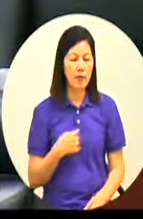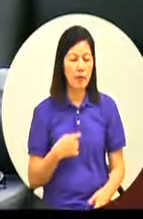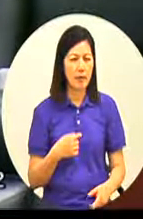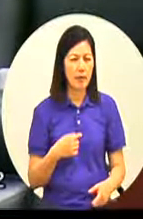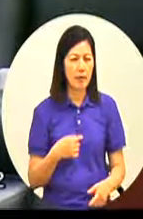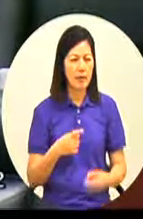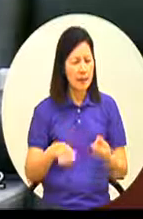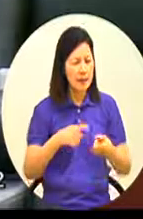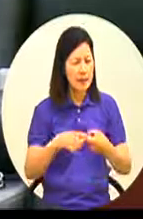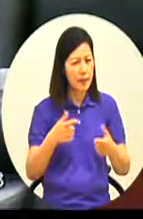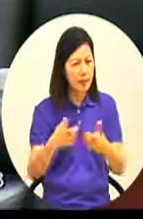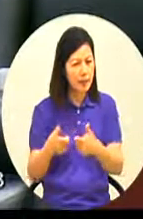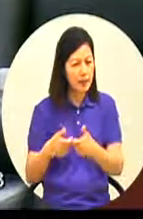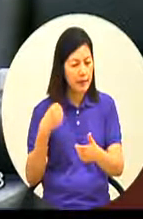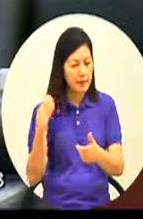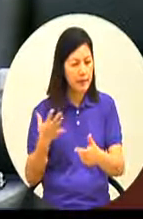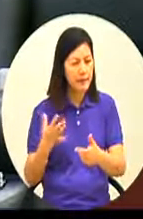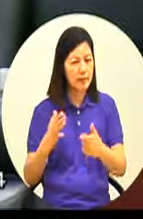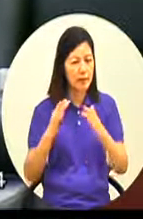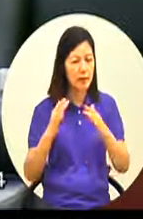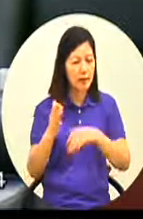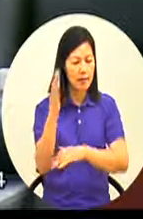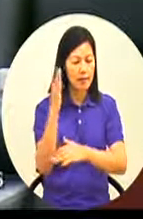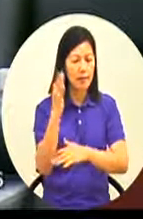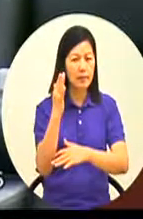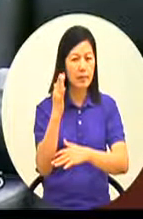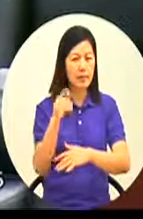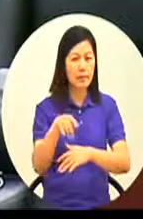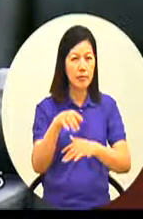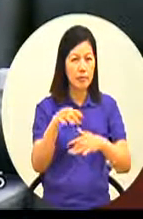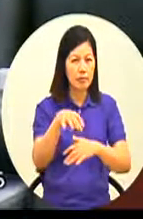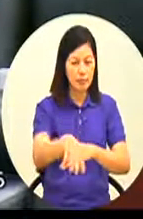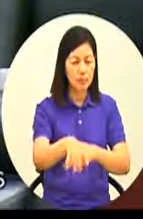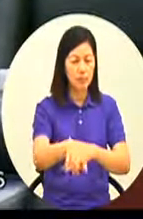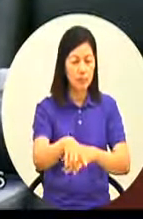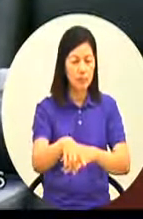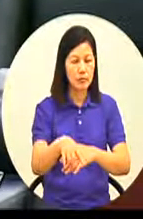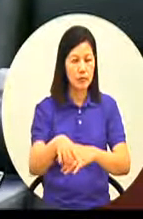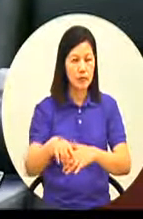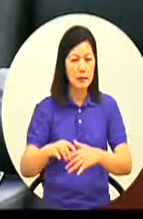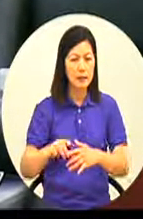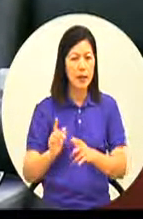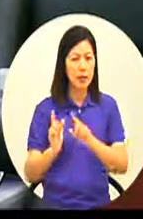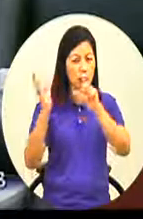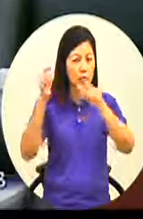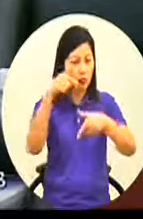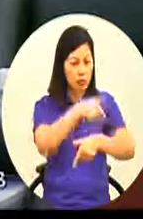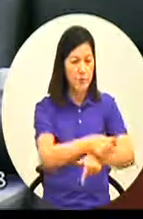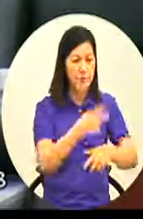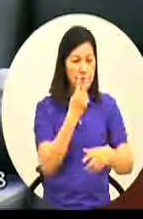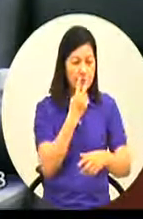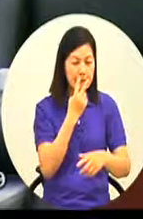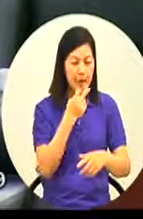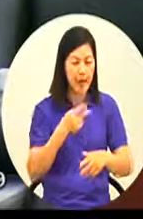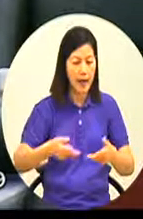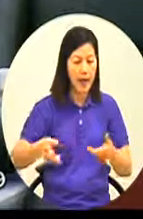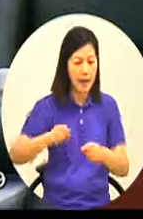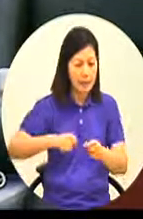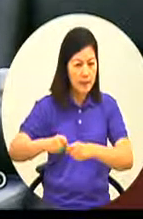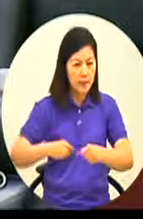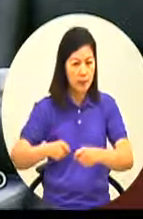政府哦新南向政策哦，应该广交我们东南亚城市，实现我们新南向的政策哦。